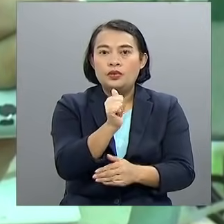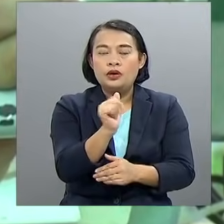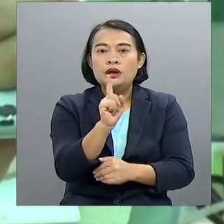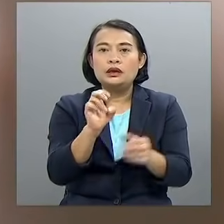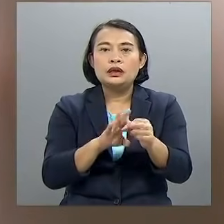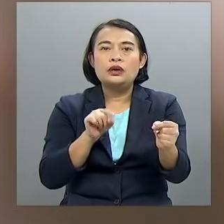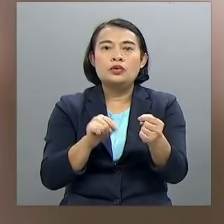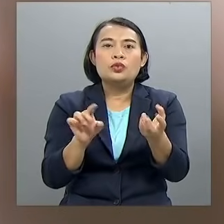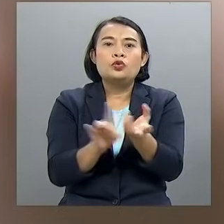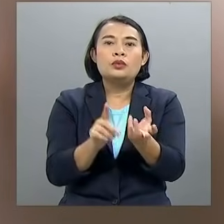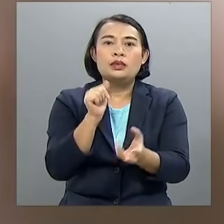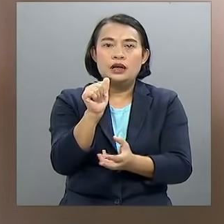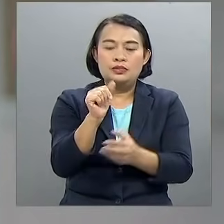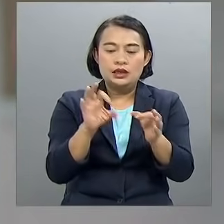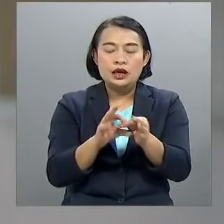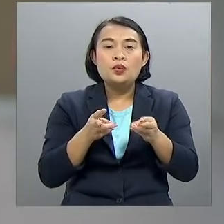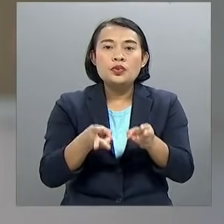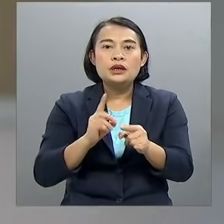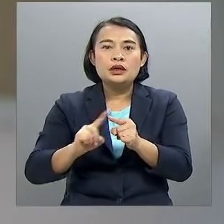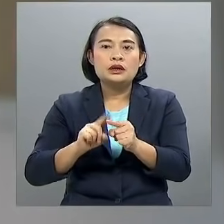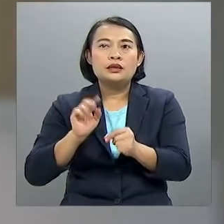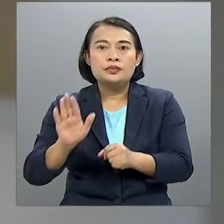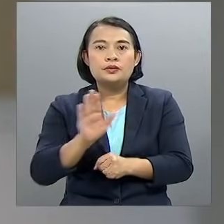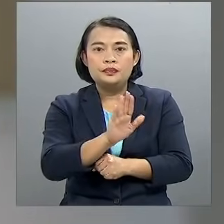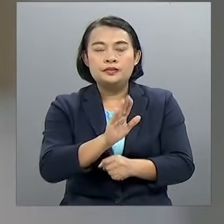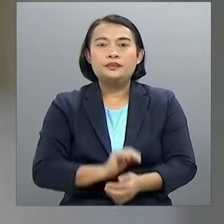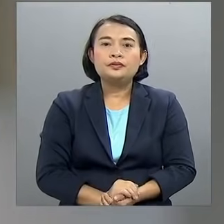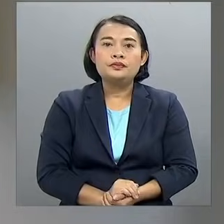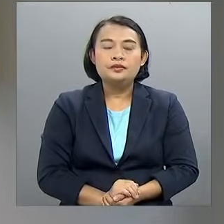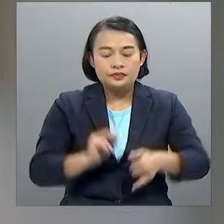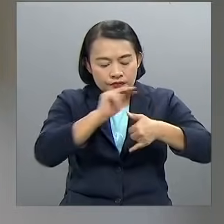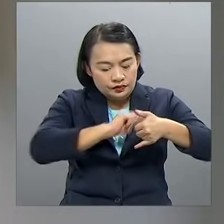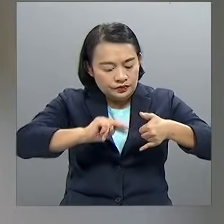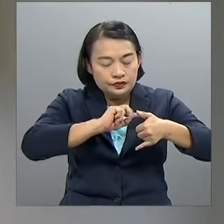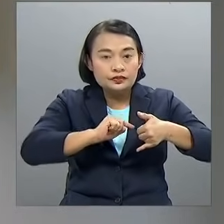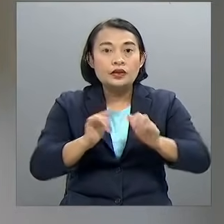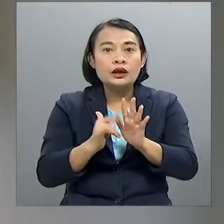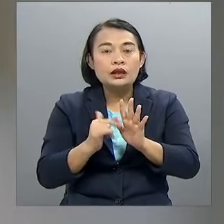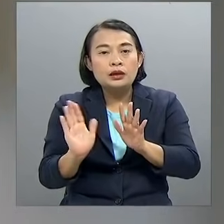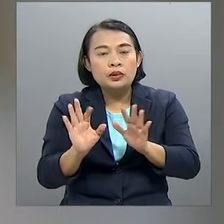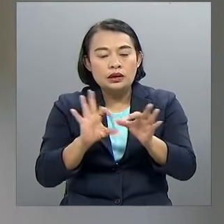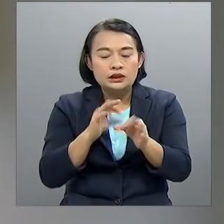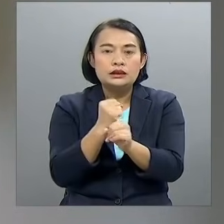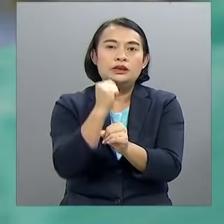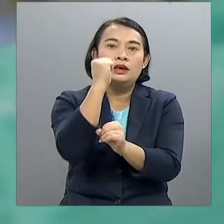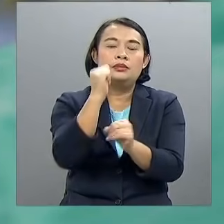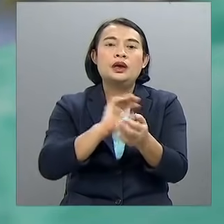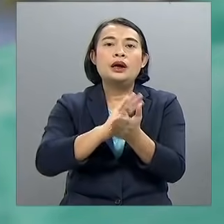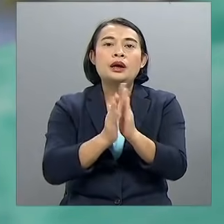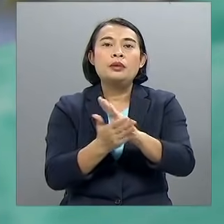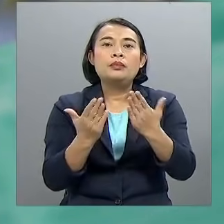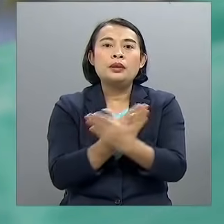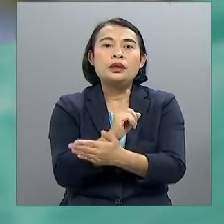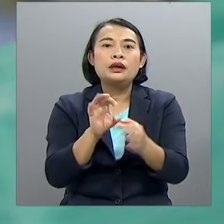ที่ดีกว่าการใช้วิธีใดวิธีหนึ่งกับการรักษาโดยวิธีไม่ใช้ยาทำได้ด้วยการปรับเปลี่ยนพฤติกรรมเกี่ยวกับ